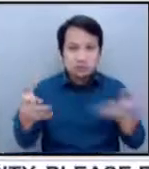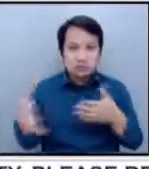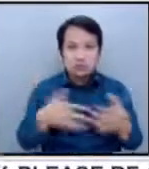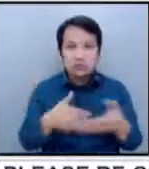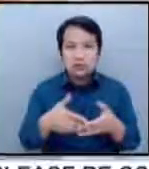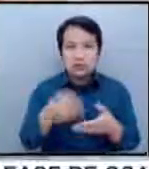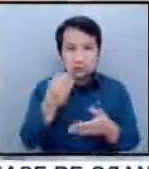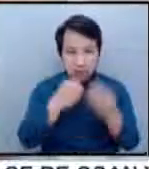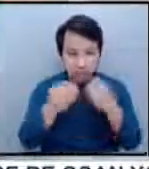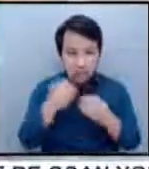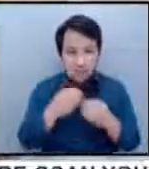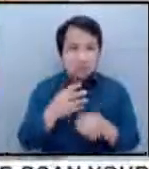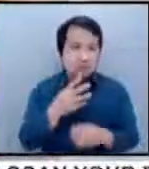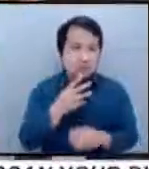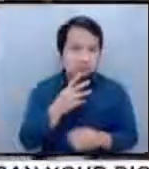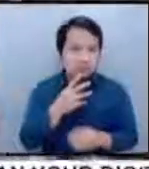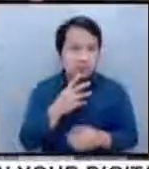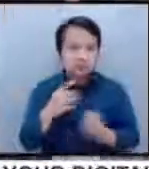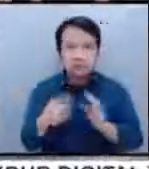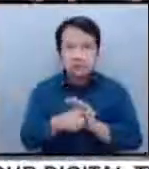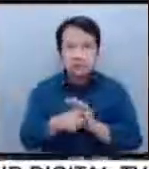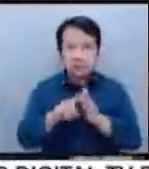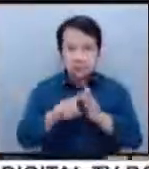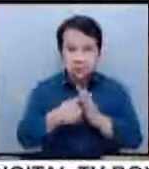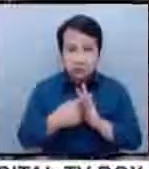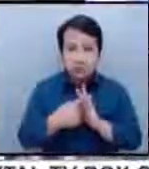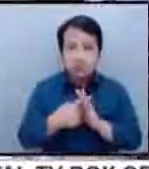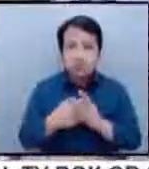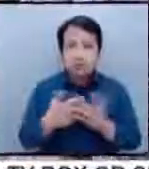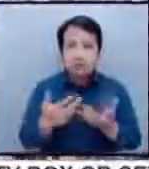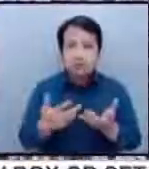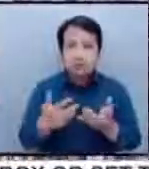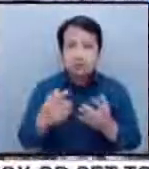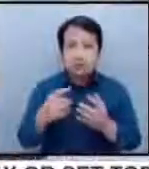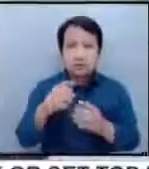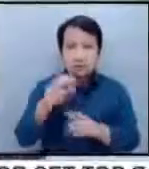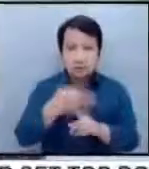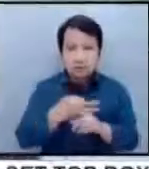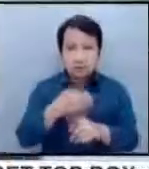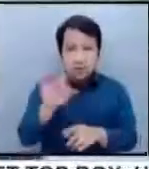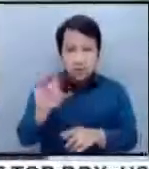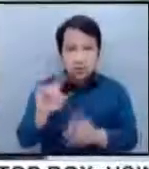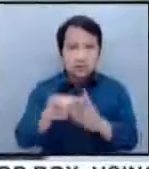at tubig. Magsisimula ang campaign period sa bansa sa February 8.